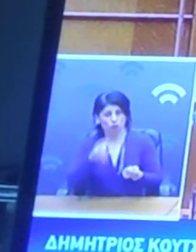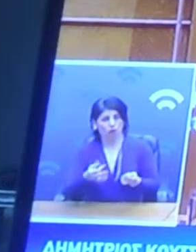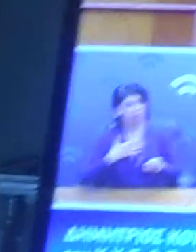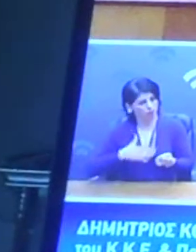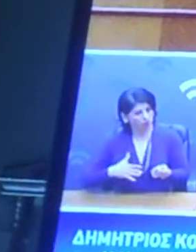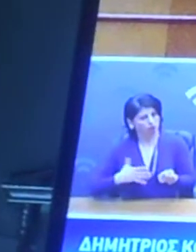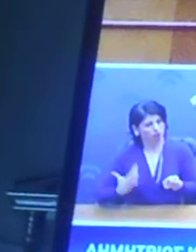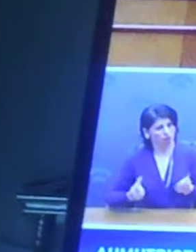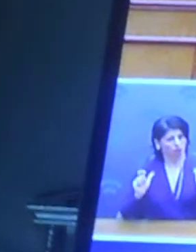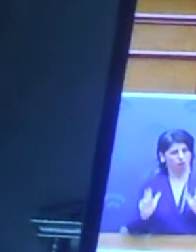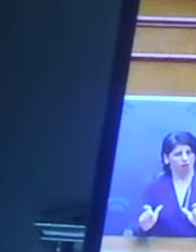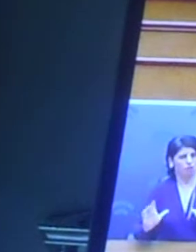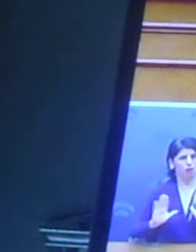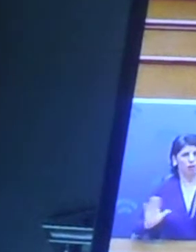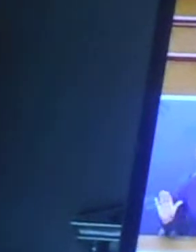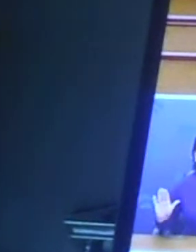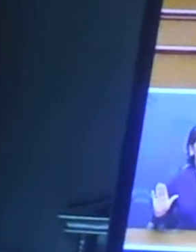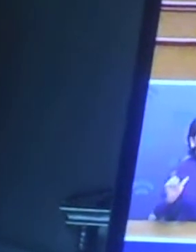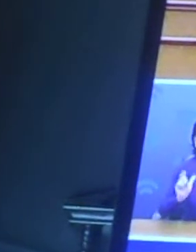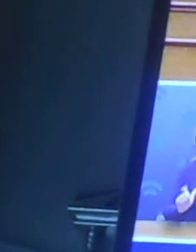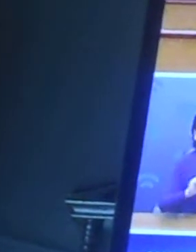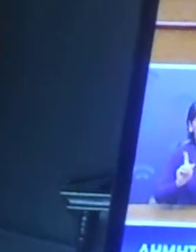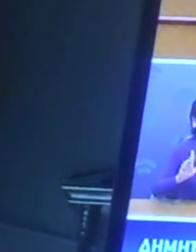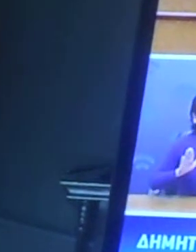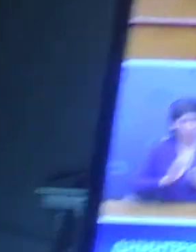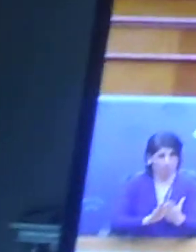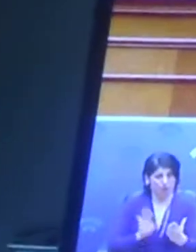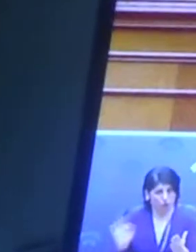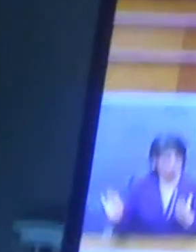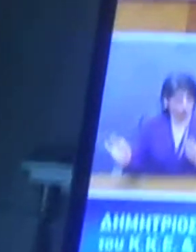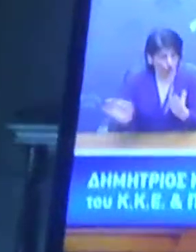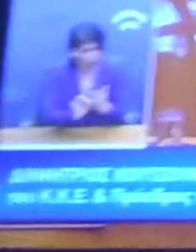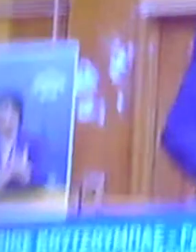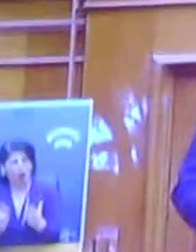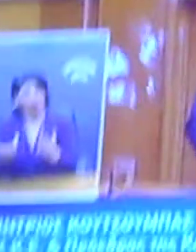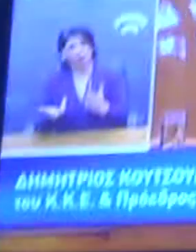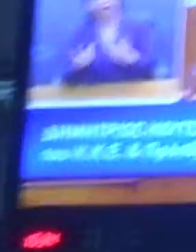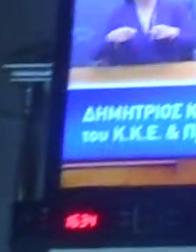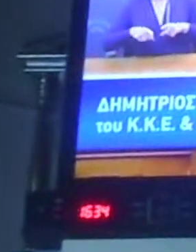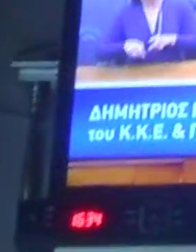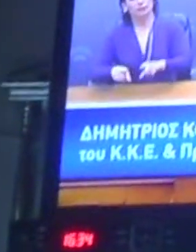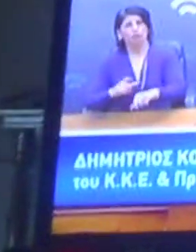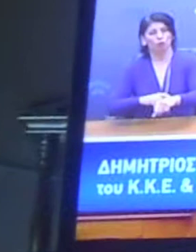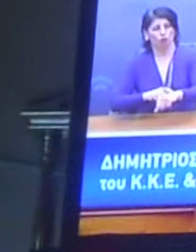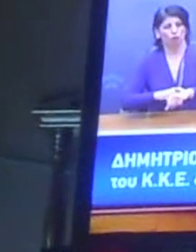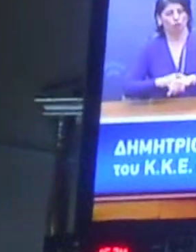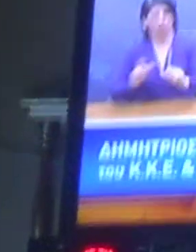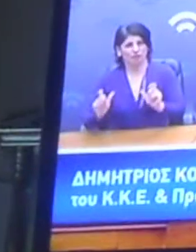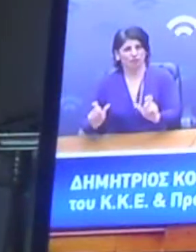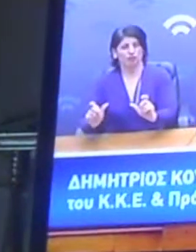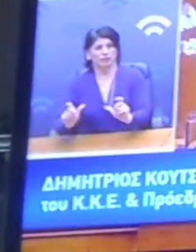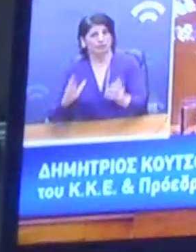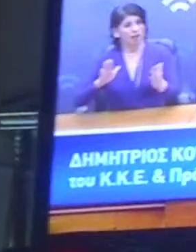Μητσοτάκη, ασφαλείς όχι μόνο απέναντι στον κορονοϊό, αλλά και ταυτόχρονα ασφαλείς